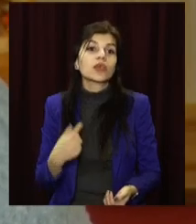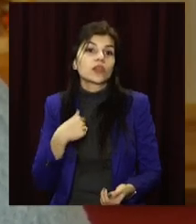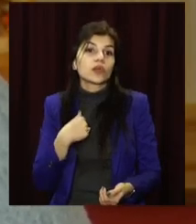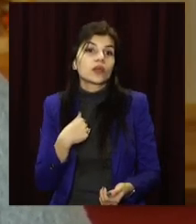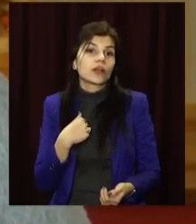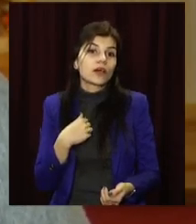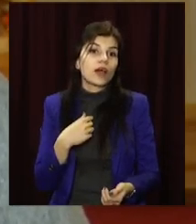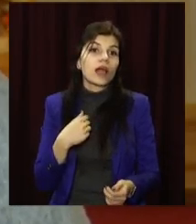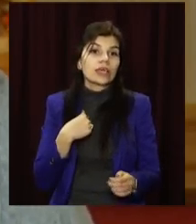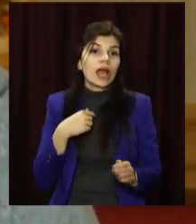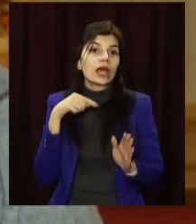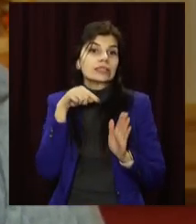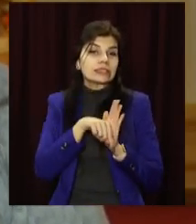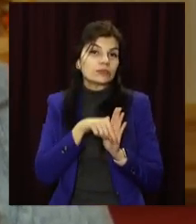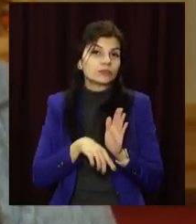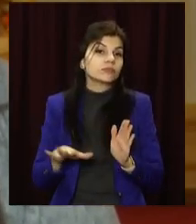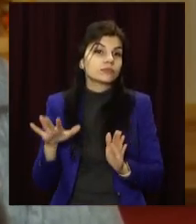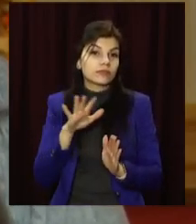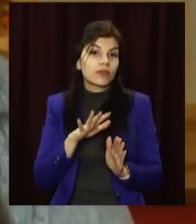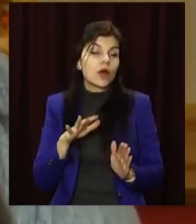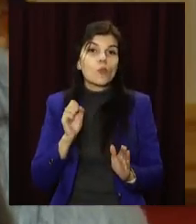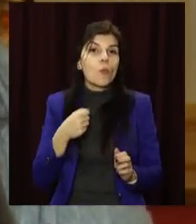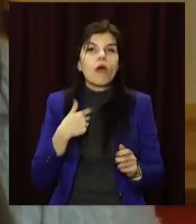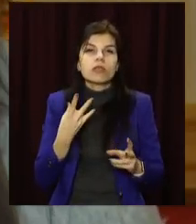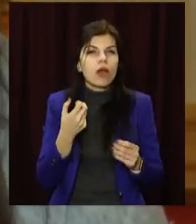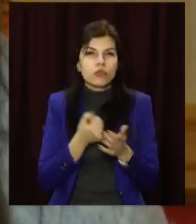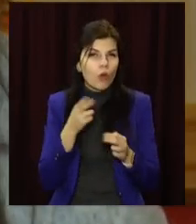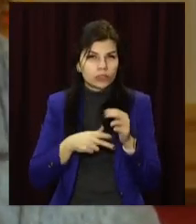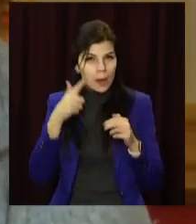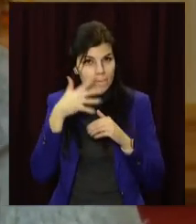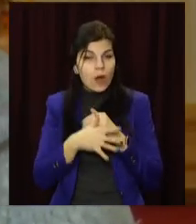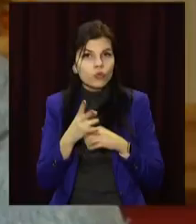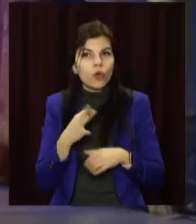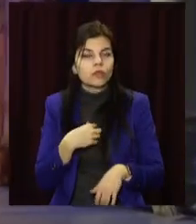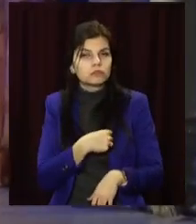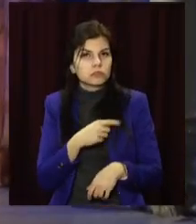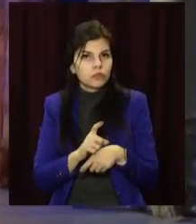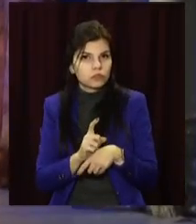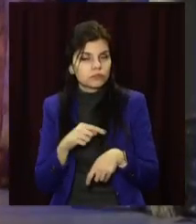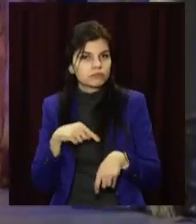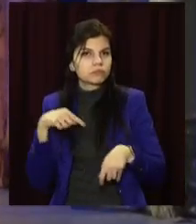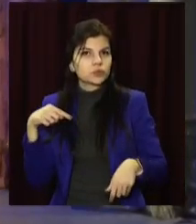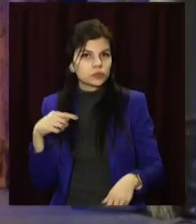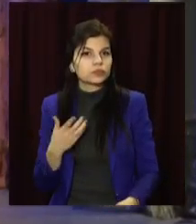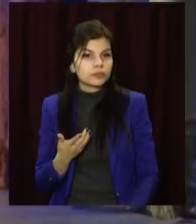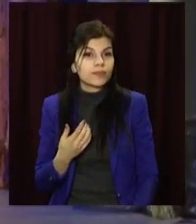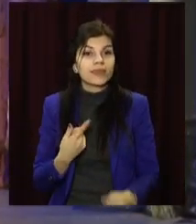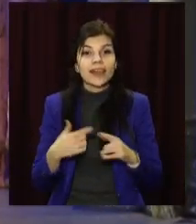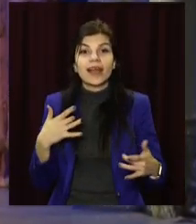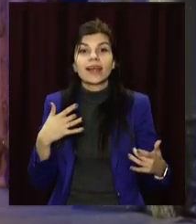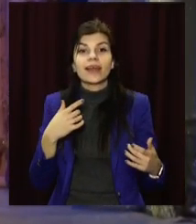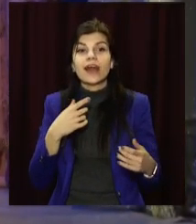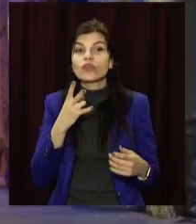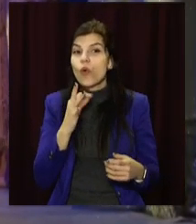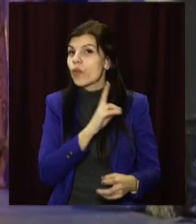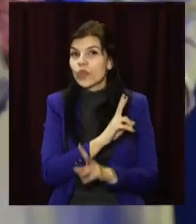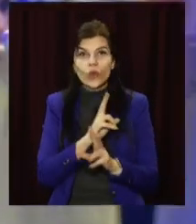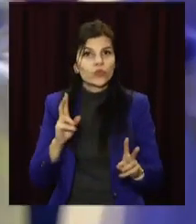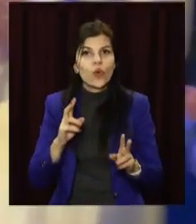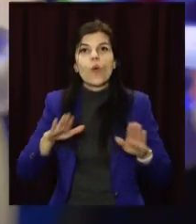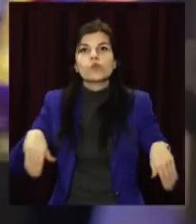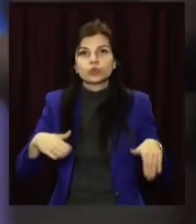Я не зовсім розумію смисл силу свого віку, но дуже задіяло мене, тронуло. Втім, без нагород зі сцени не пішов жоден з